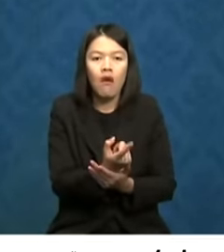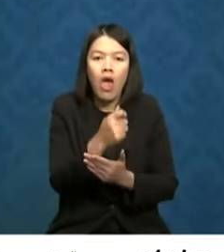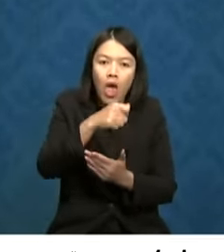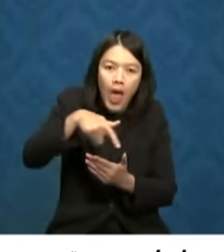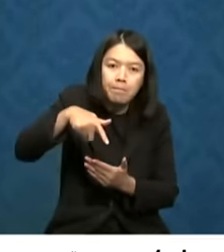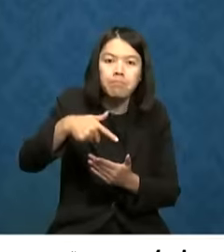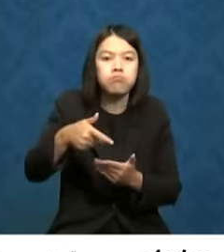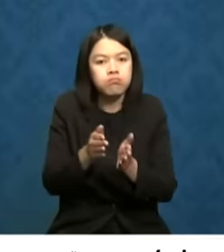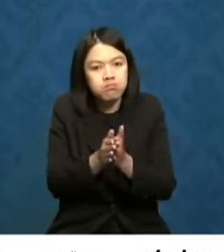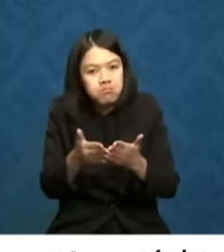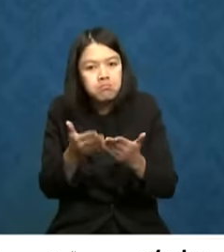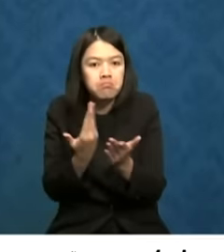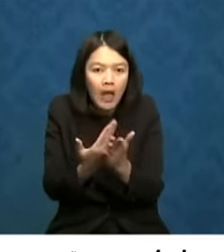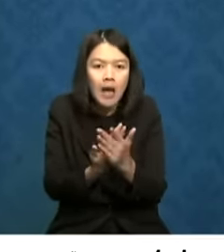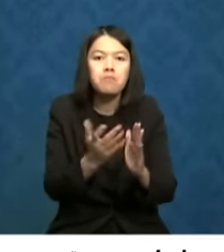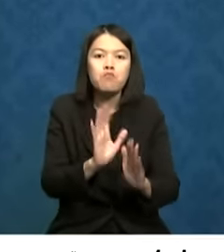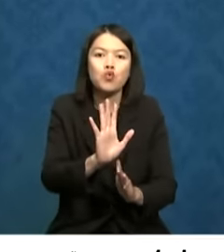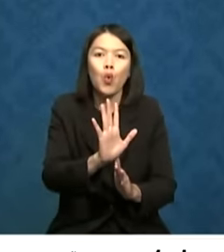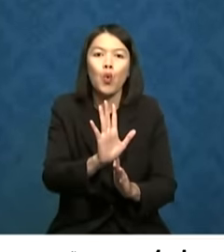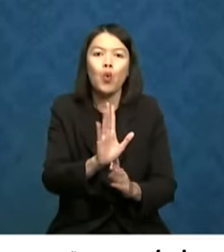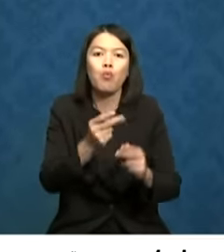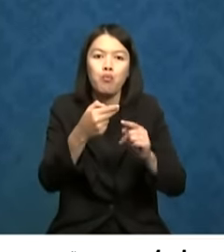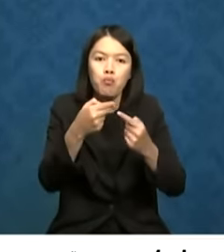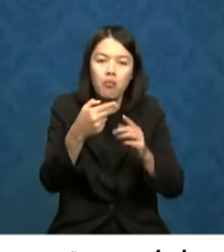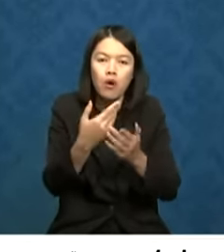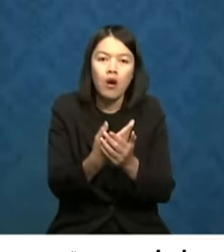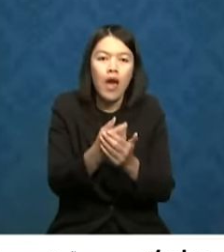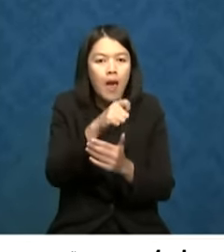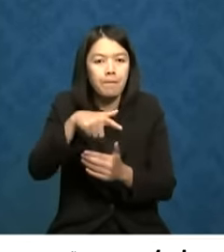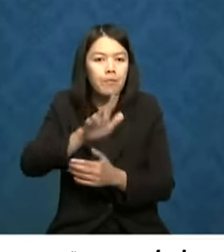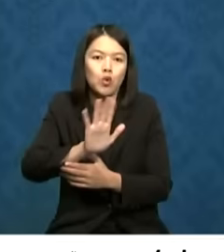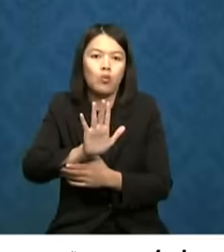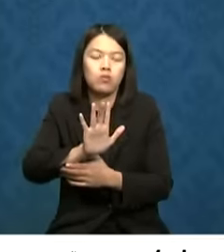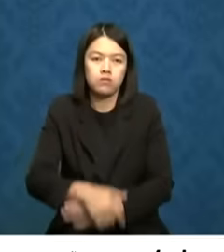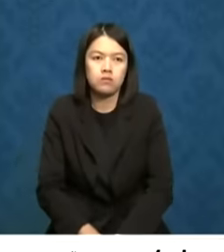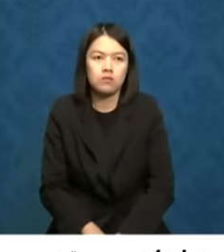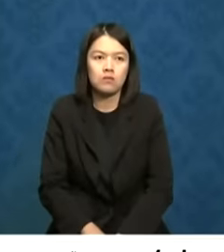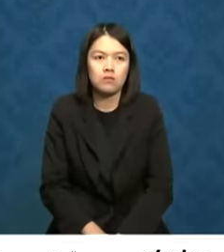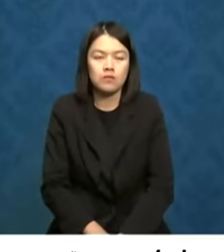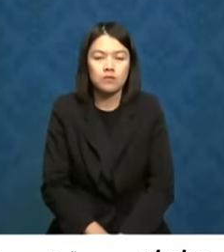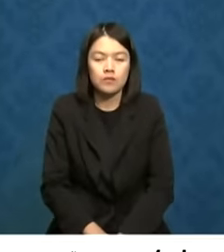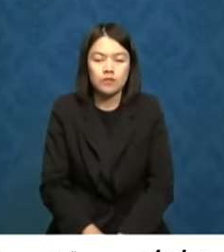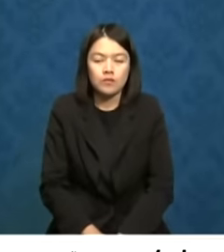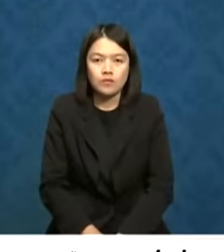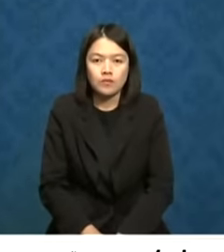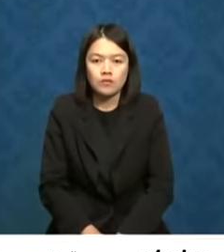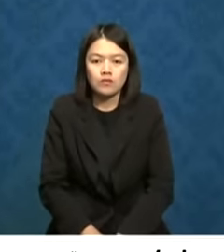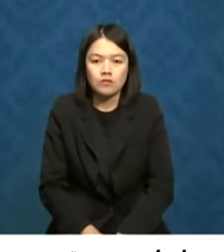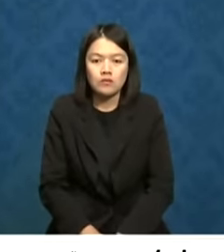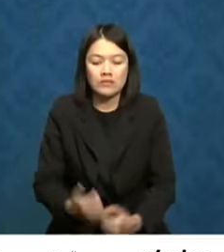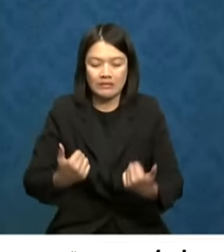ดิจิตอลไม่มีกระเป๋า Digitalwalletพูดง่ายๆก็คือว่า